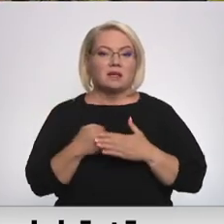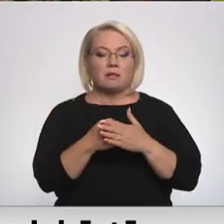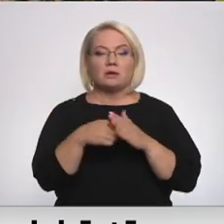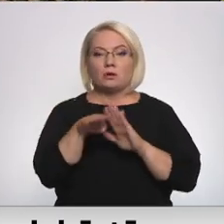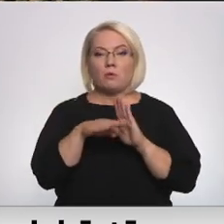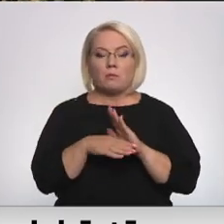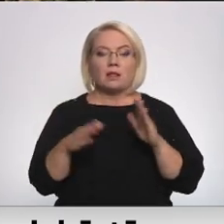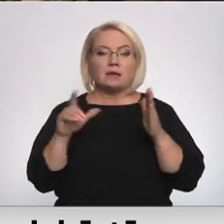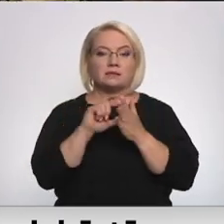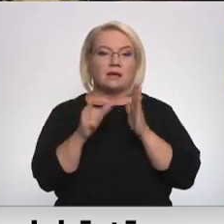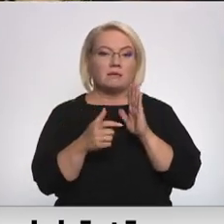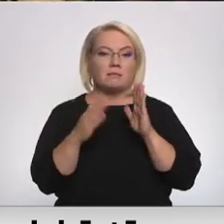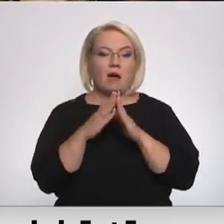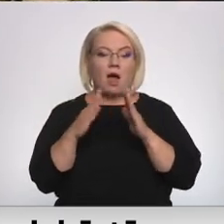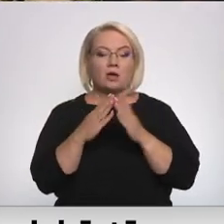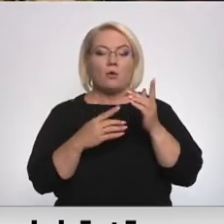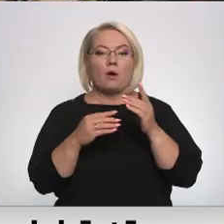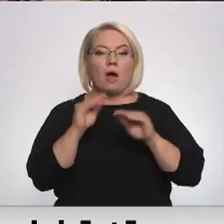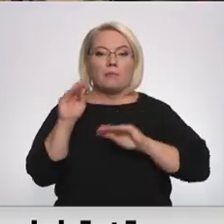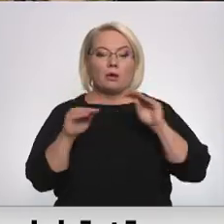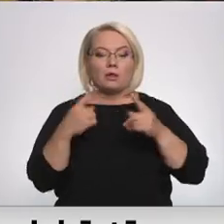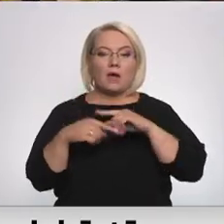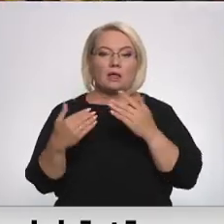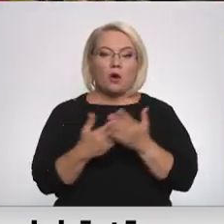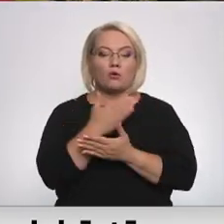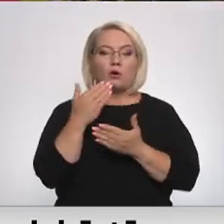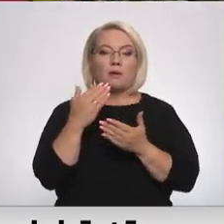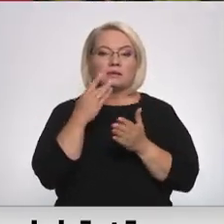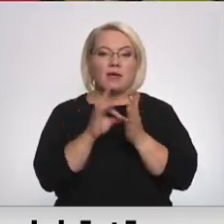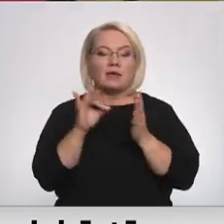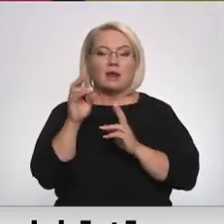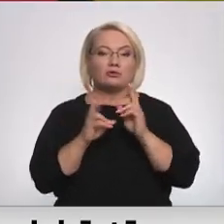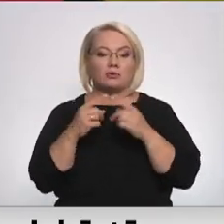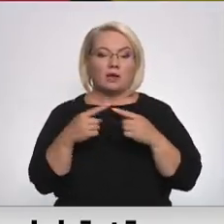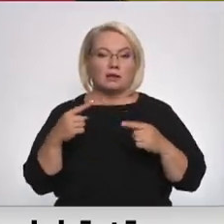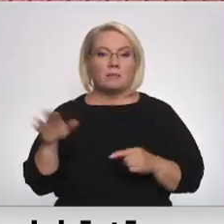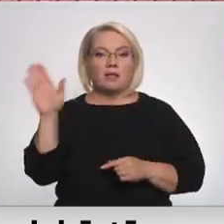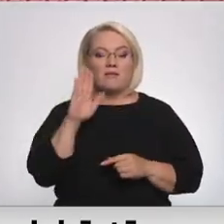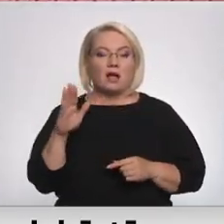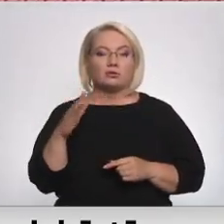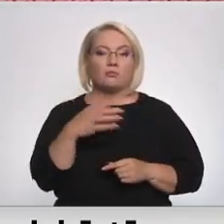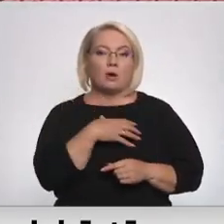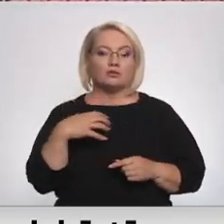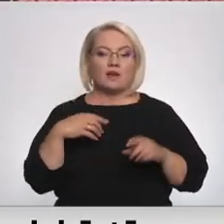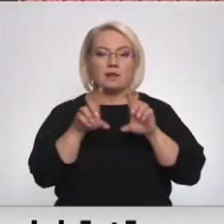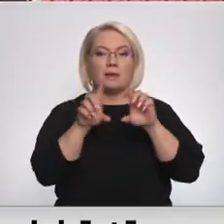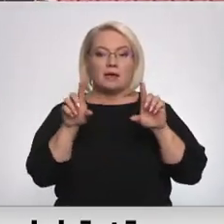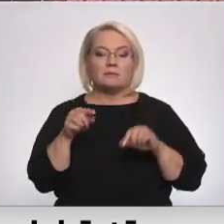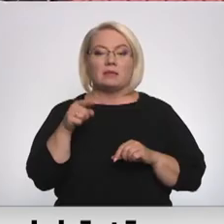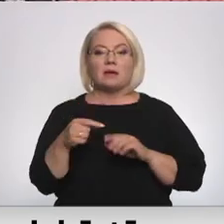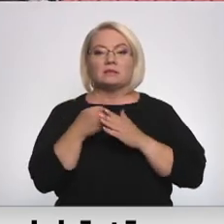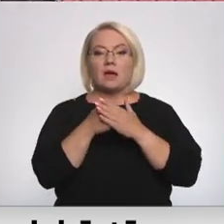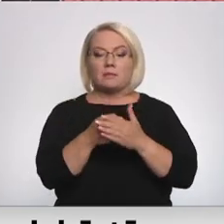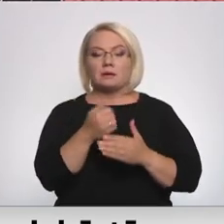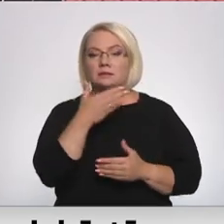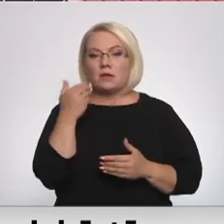lai mājokli aprīkot ar atjaunojamās enerģijas ražošanas iekārtām. Tikmēr valsts un pašvaldības iestādēm pašlaik šāds atbalsts